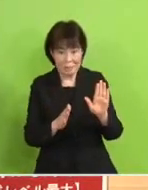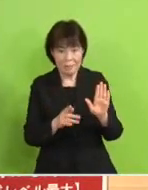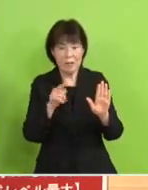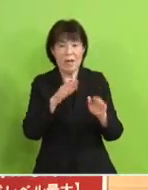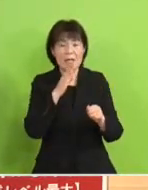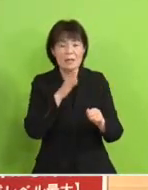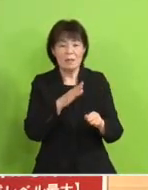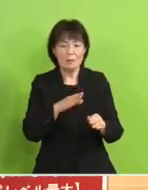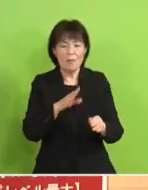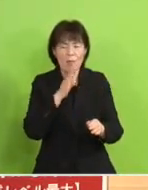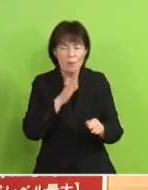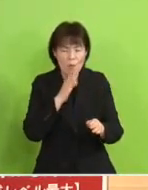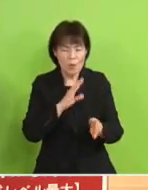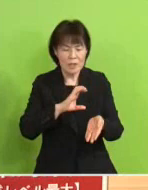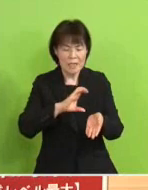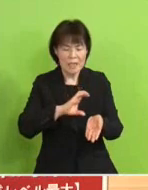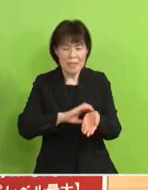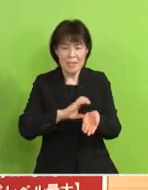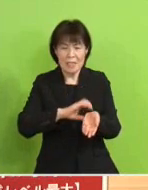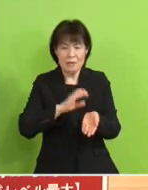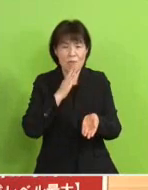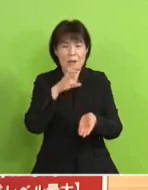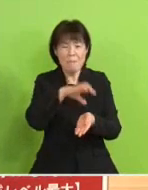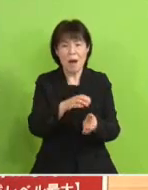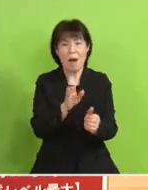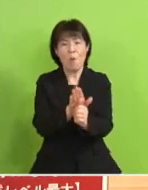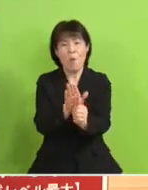場への何よりの応援になります。